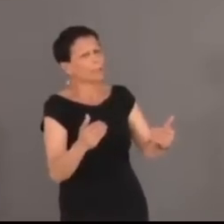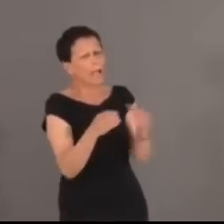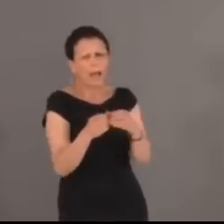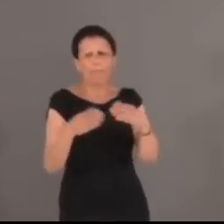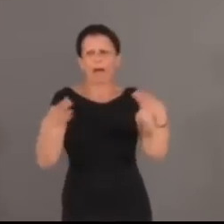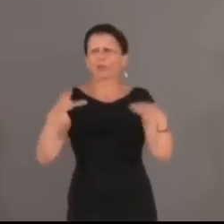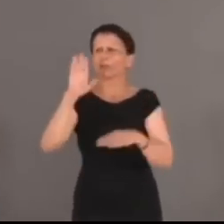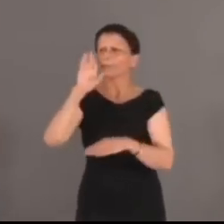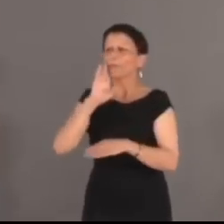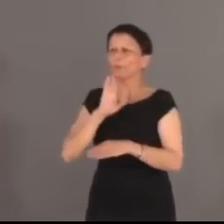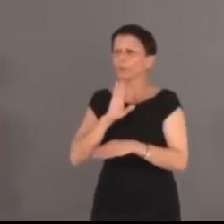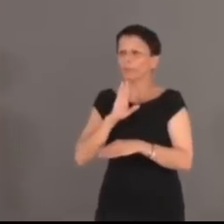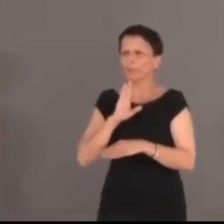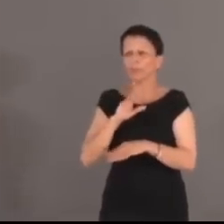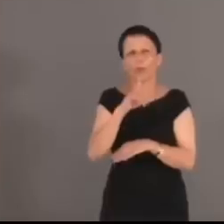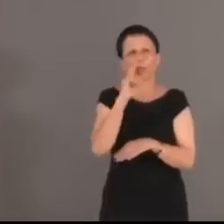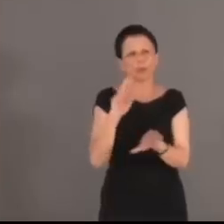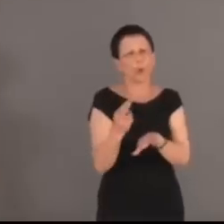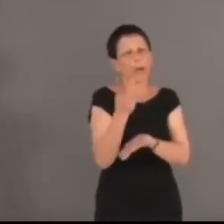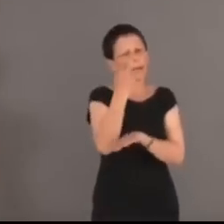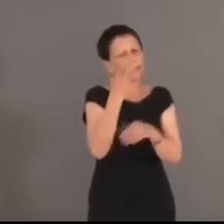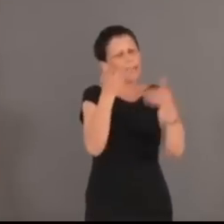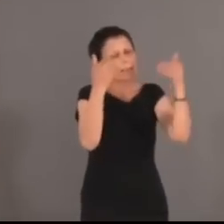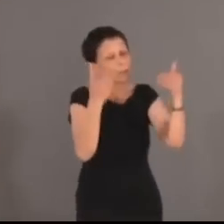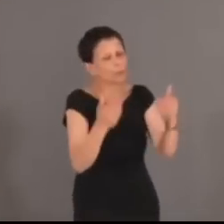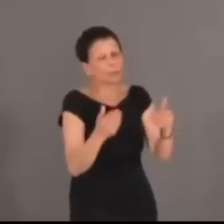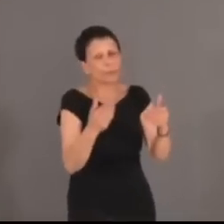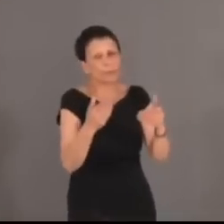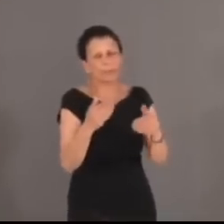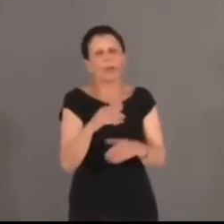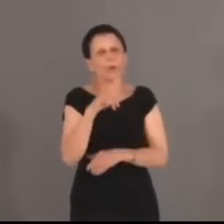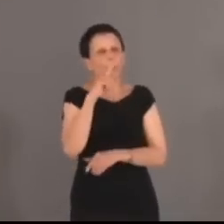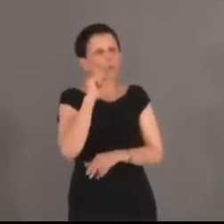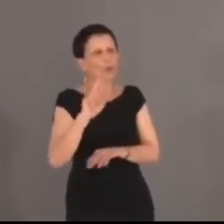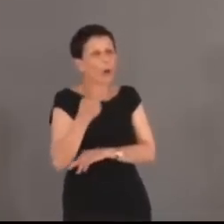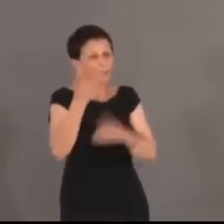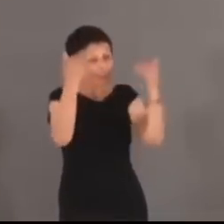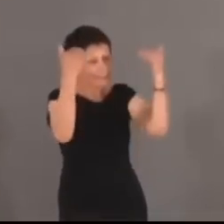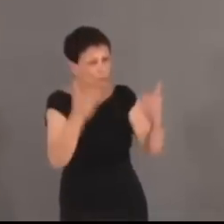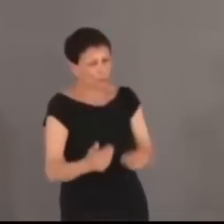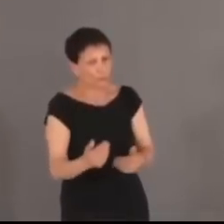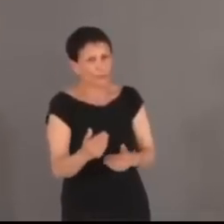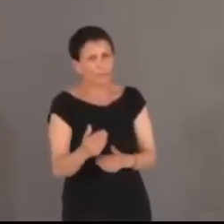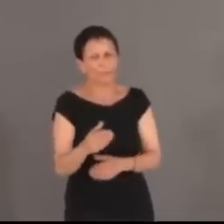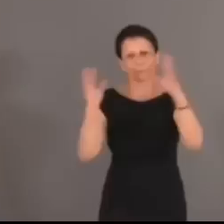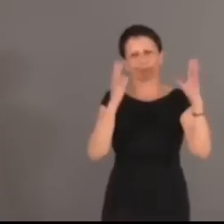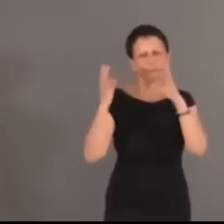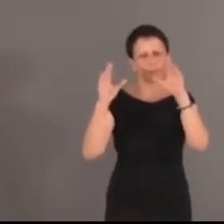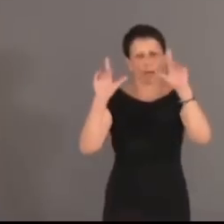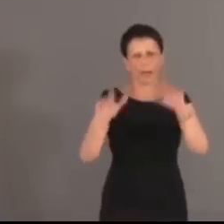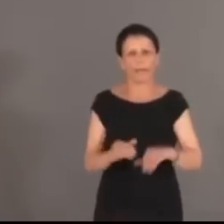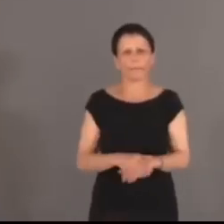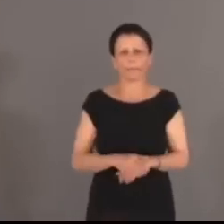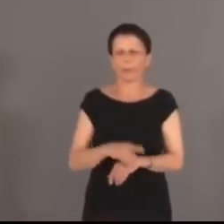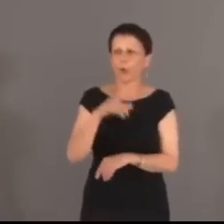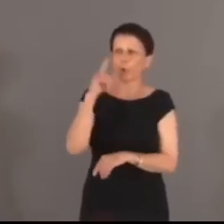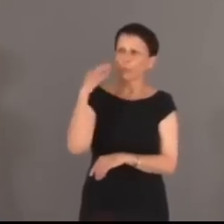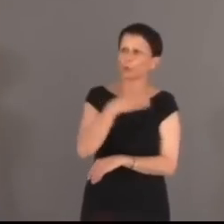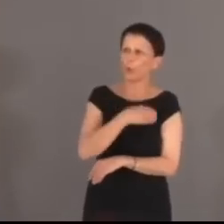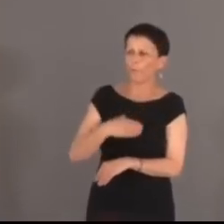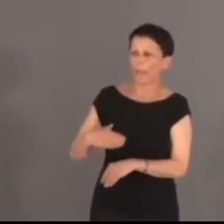s'il vous plaît, et monsieur Ravier. C'est Madame Galli, à l'époque, qui avait employé ce terme. Monsieur Ravier. Monsieur le